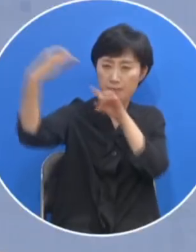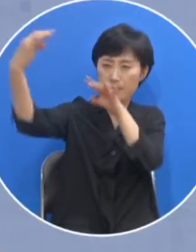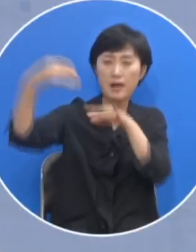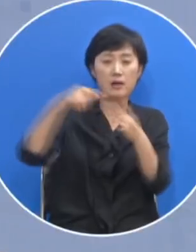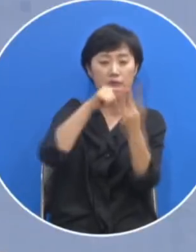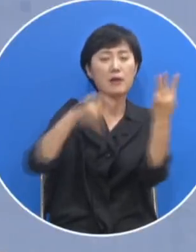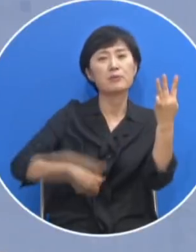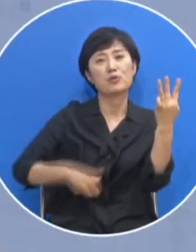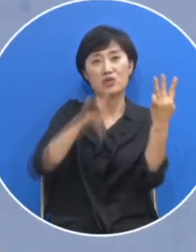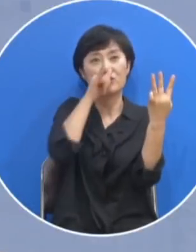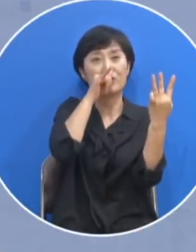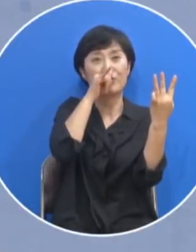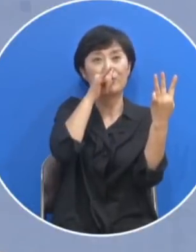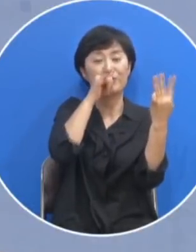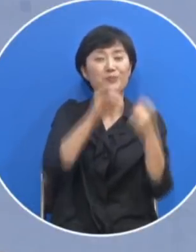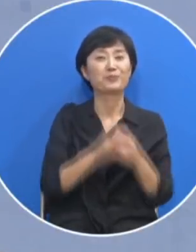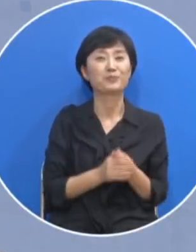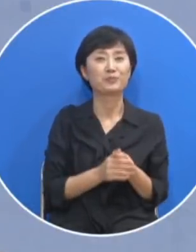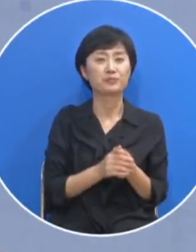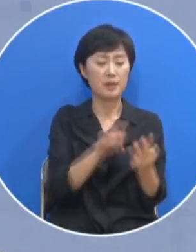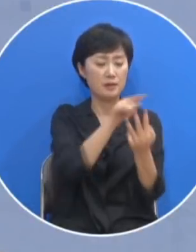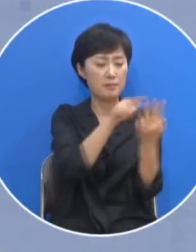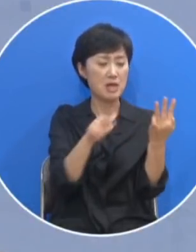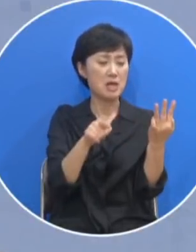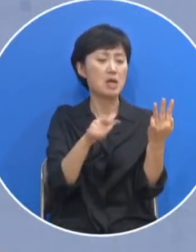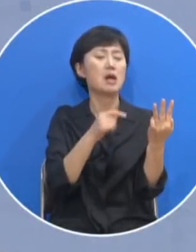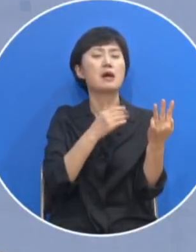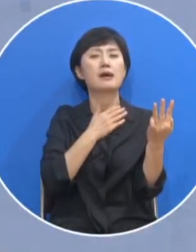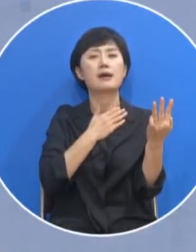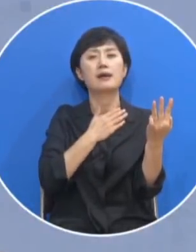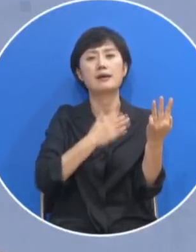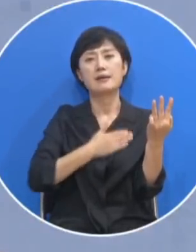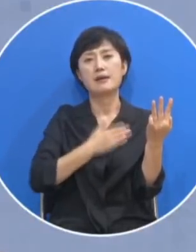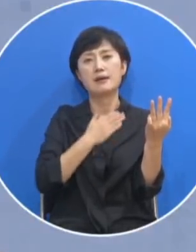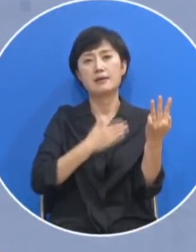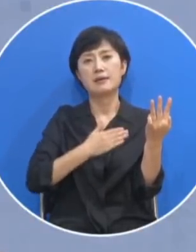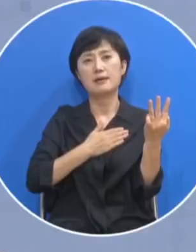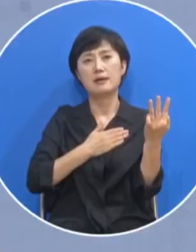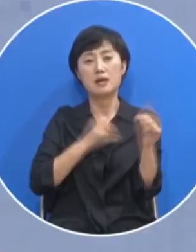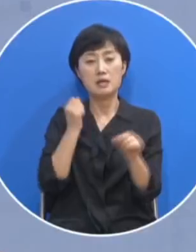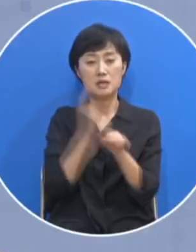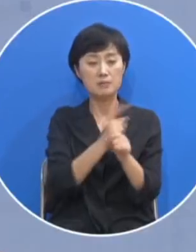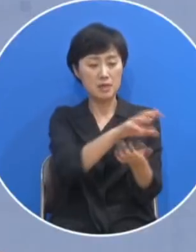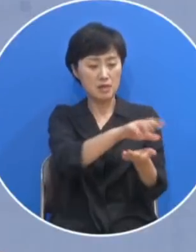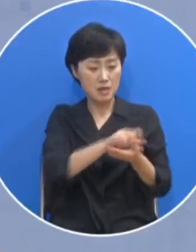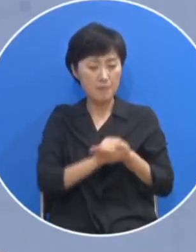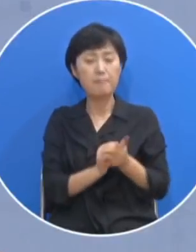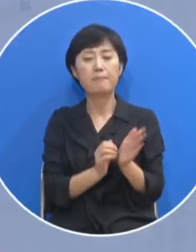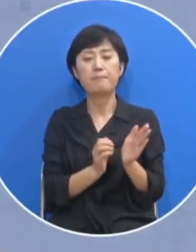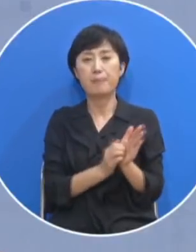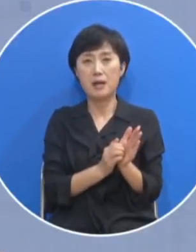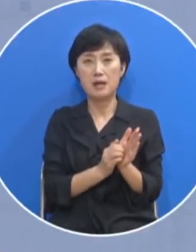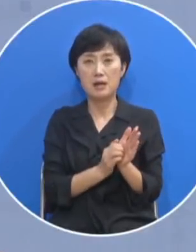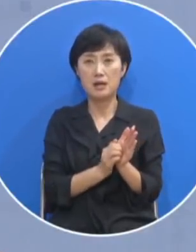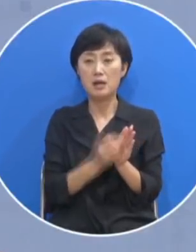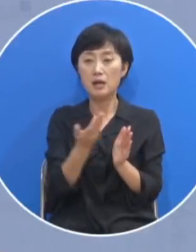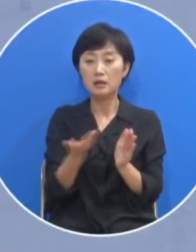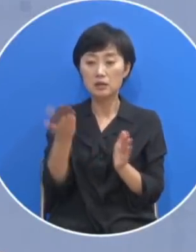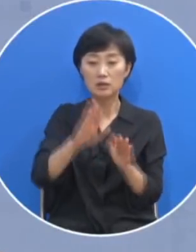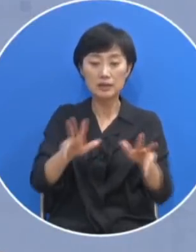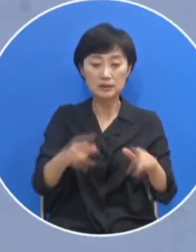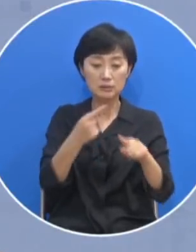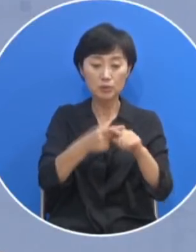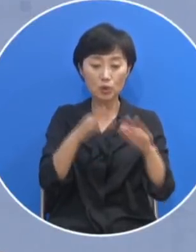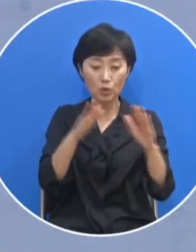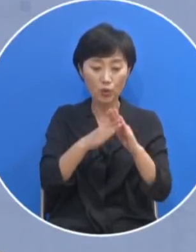써 이걸 알고 있어 겁니다 a 여러분 이 11 이득 이윤 이찬열 됐어요 저희가 이걸 잃어 버린 겁니다 어떻게 채워